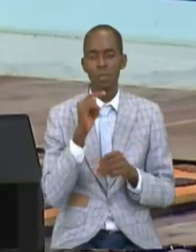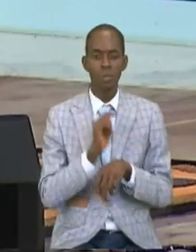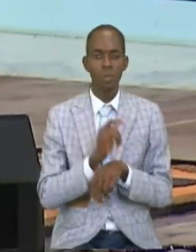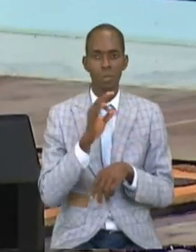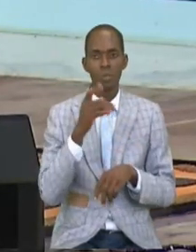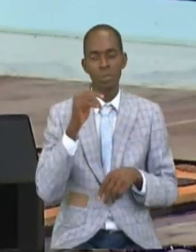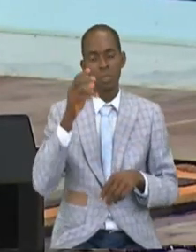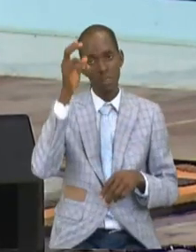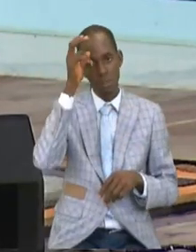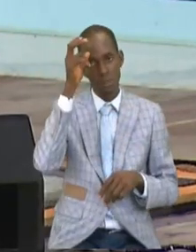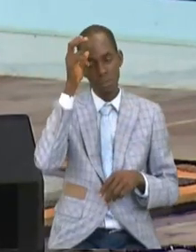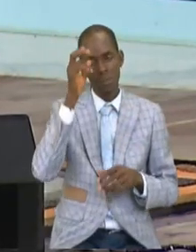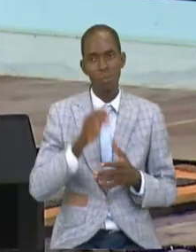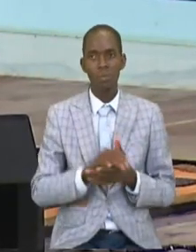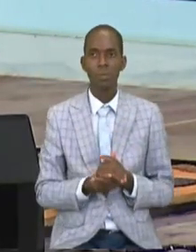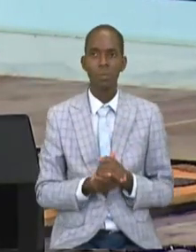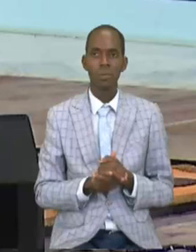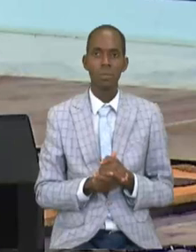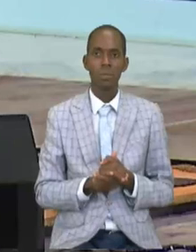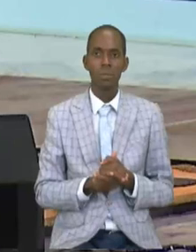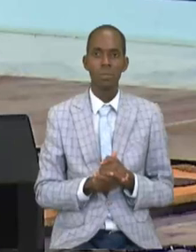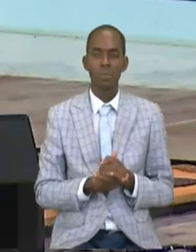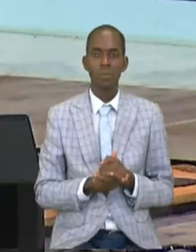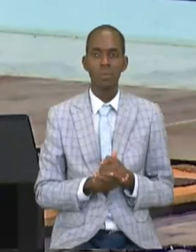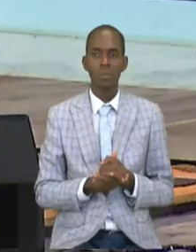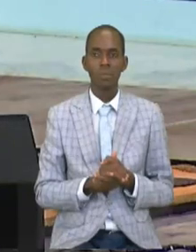C'est l'œuvre du diable.